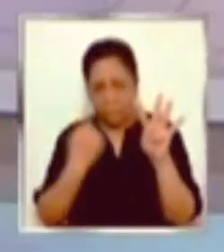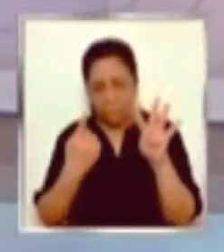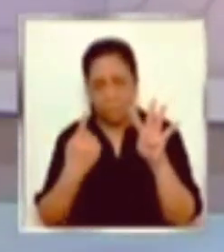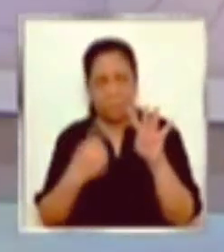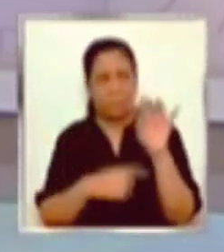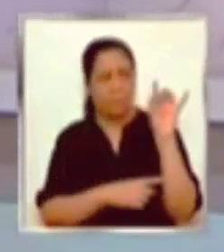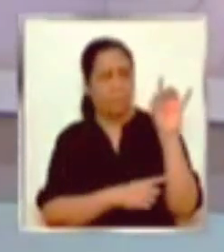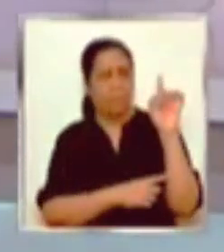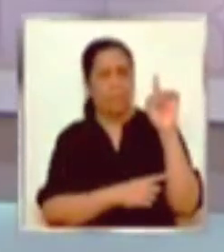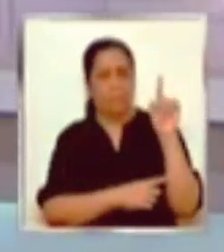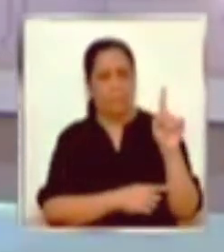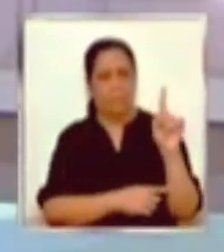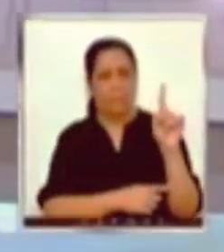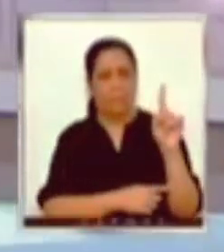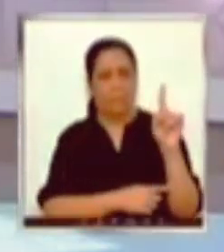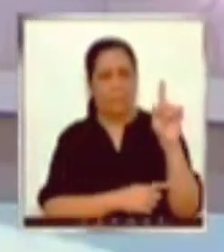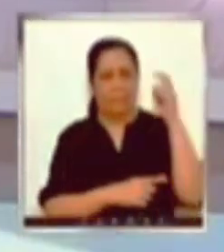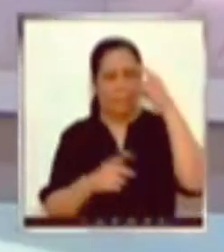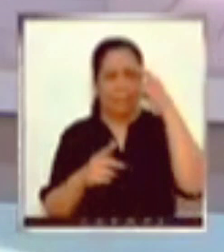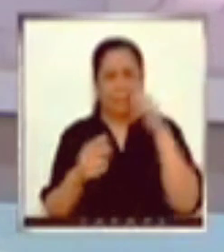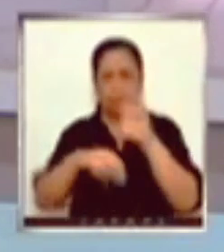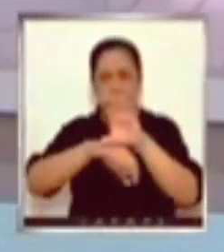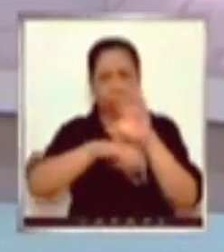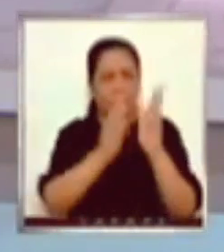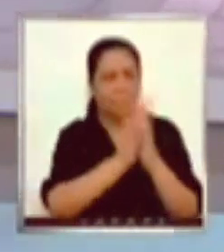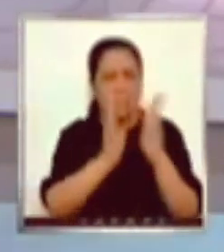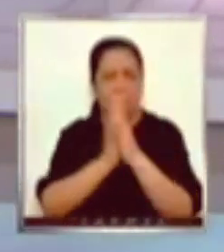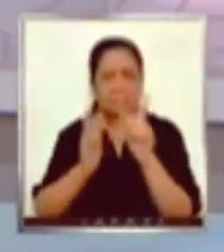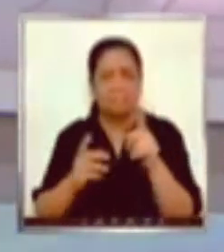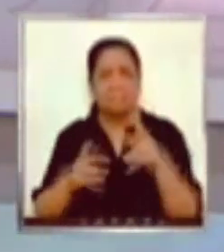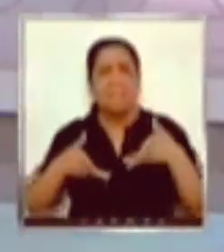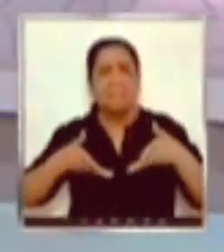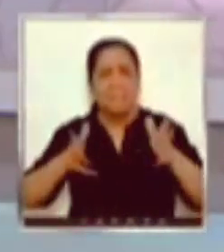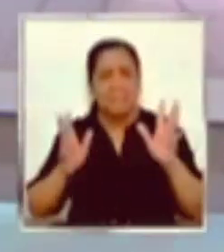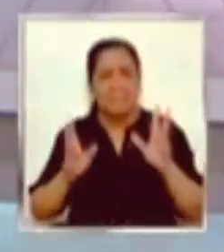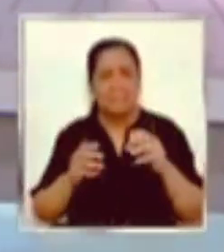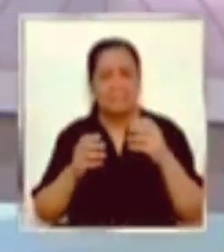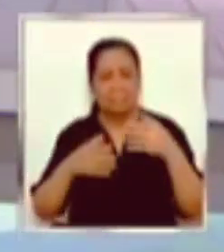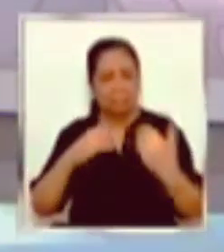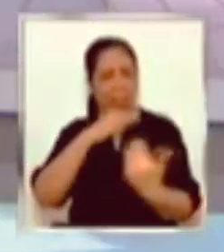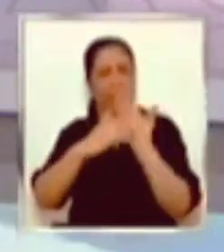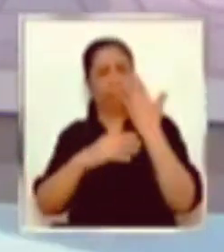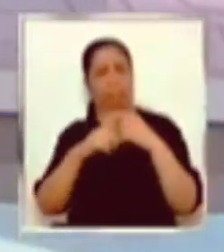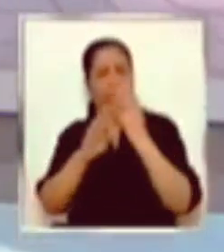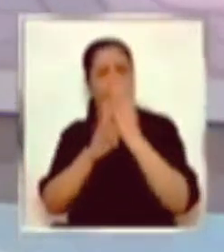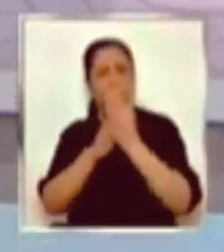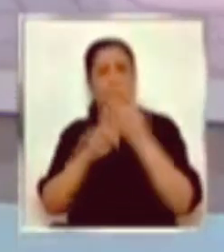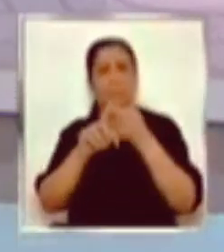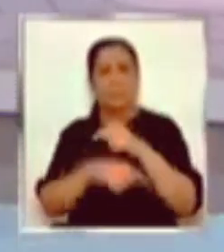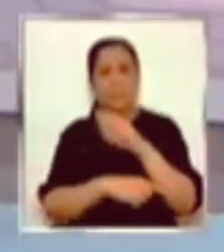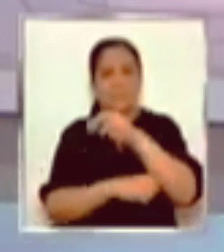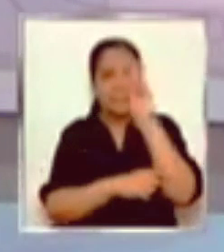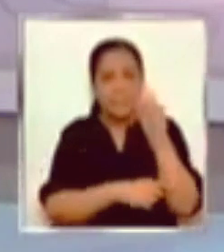4 lang sa 81 lokal na pamahalaang kinonsulta nila ang pumayag na magpapasok ng bus na galing